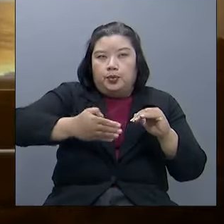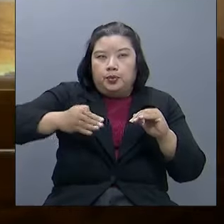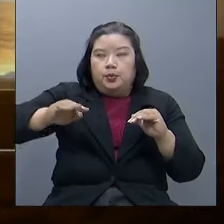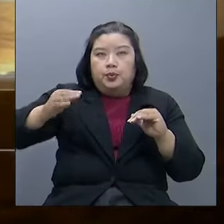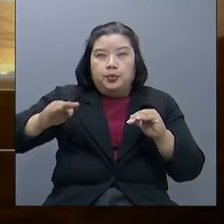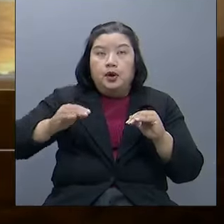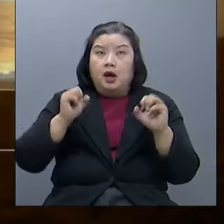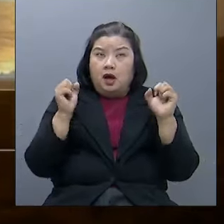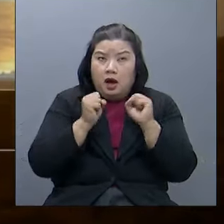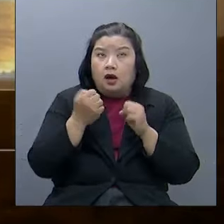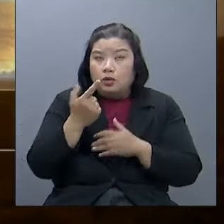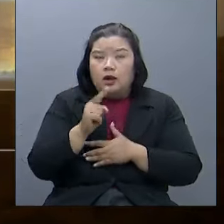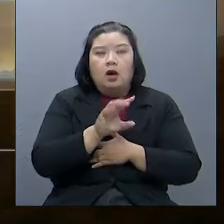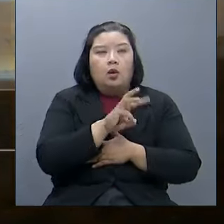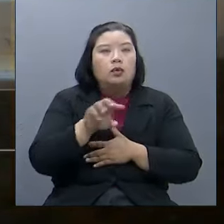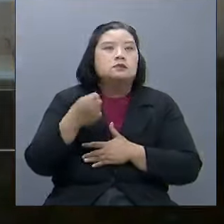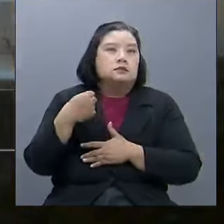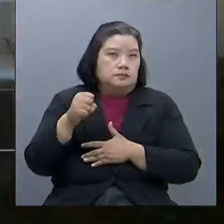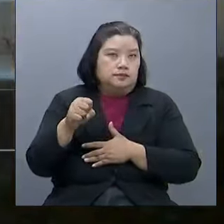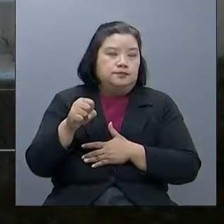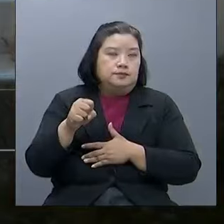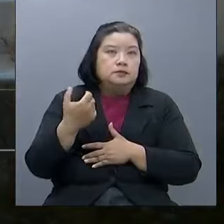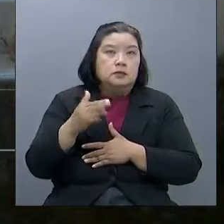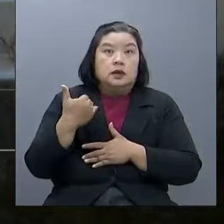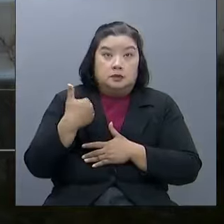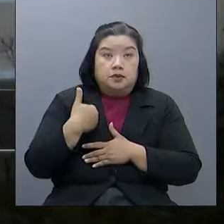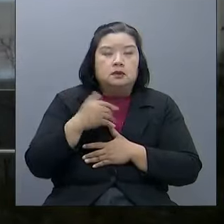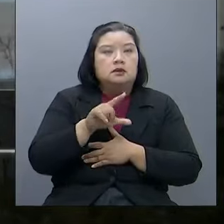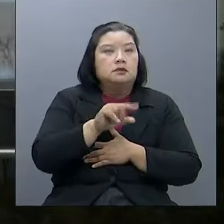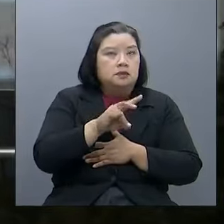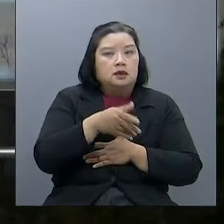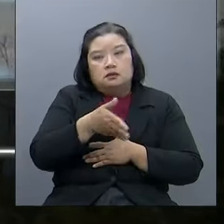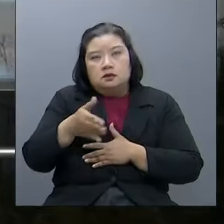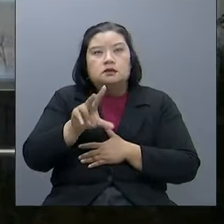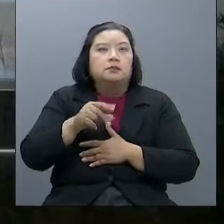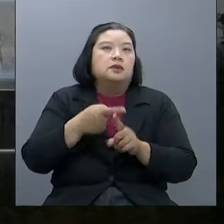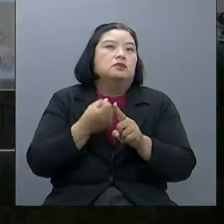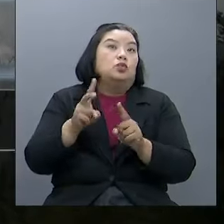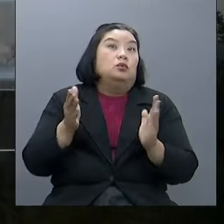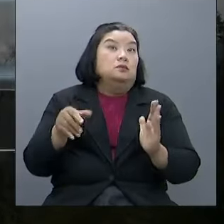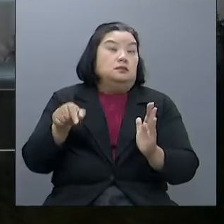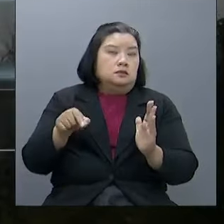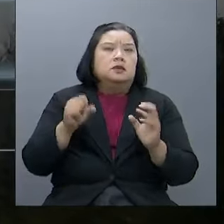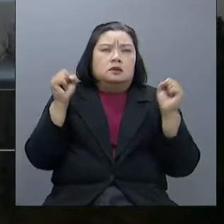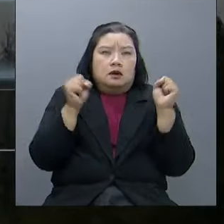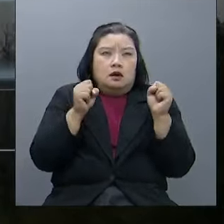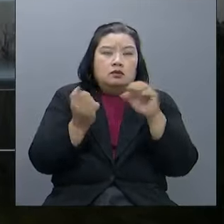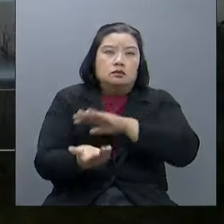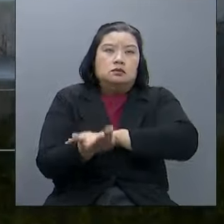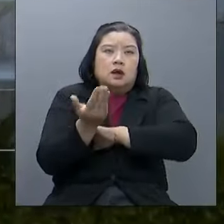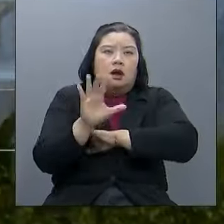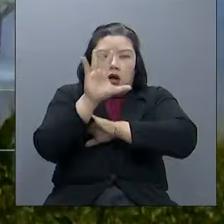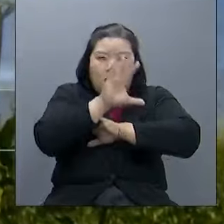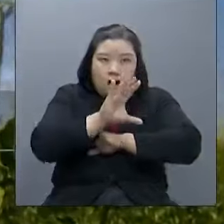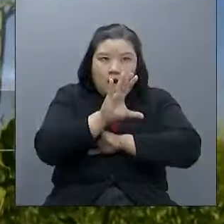ดอุณหภูมิต่ำสุด 6-10 องศาเซลเซียสในช่วงตั้งแต่วันที่ 27-31 ธันวาคมนี้จะมีอากาศเย็นถึงหนาวมีหมอกในตอนเช้าอุณห